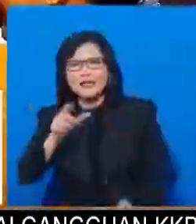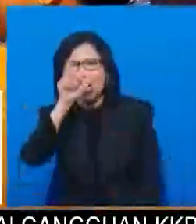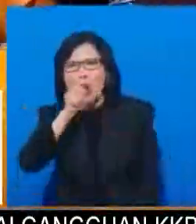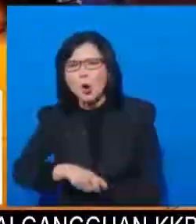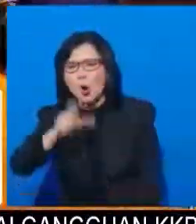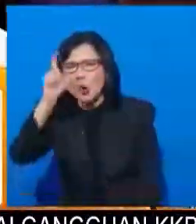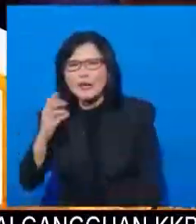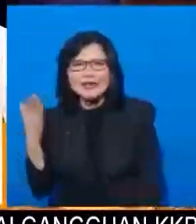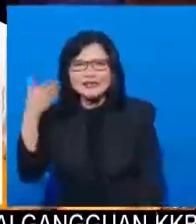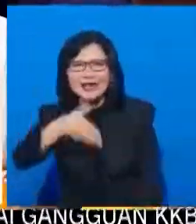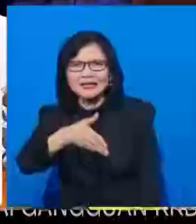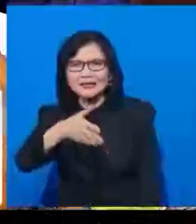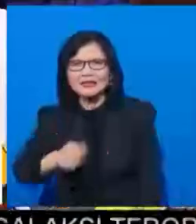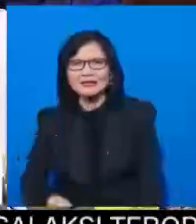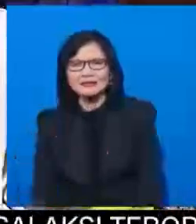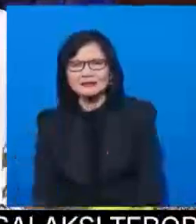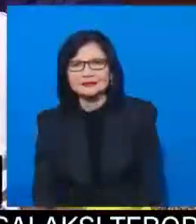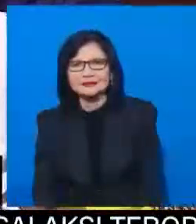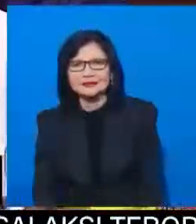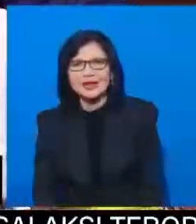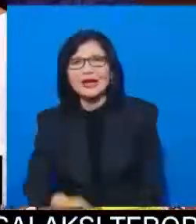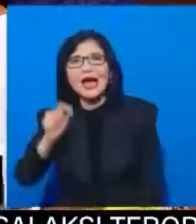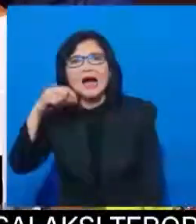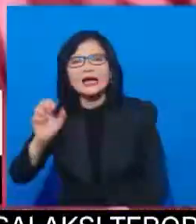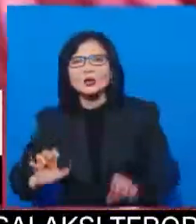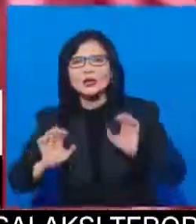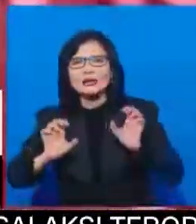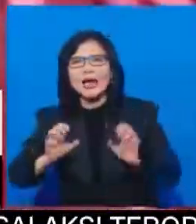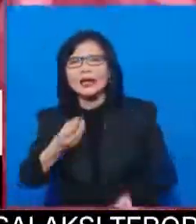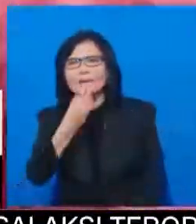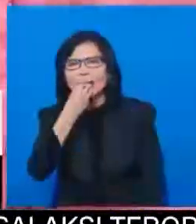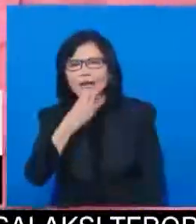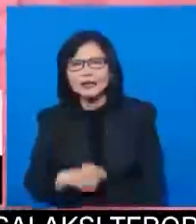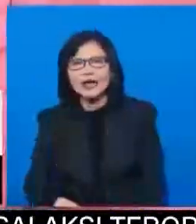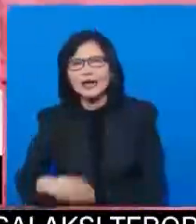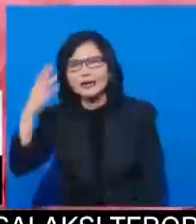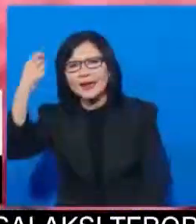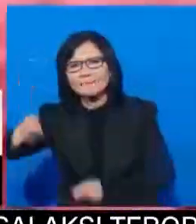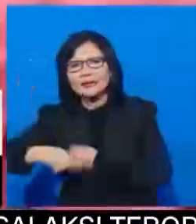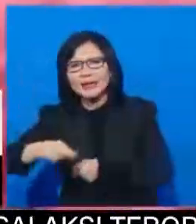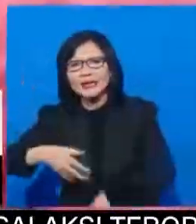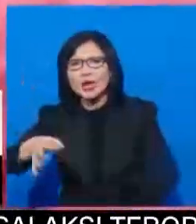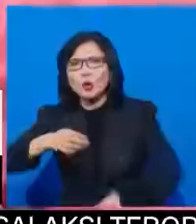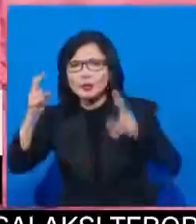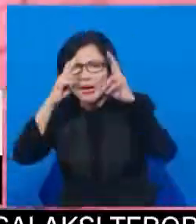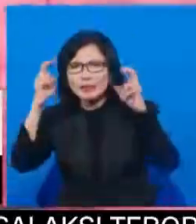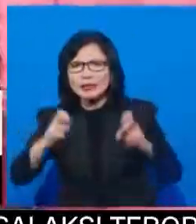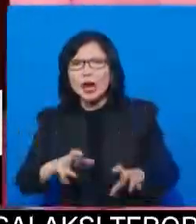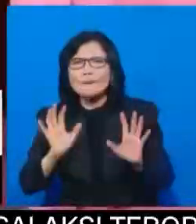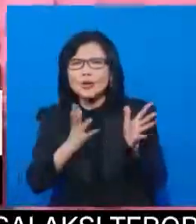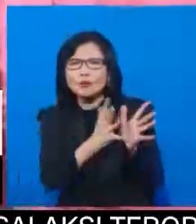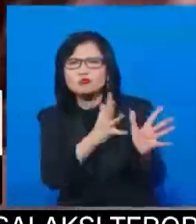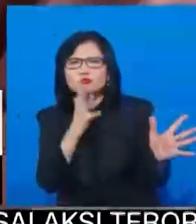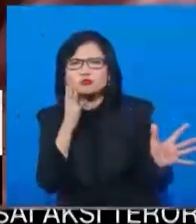gerakan pangan murah yang digelar oleh Dinas Ketahanan Pangan dan Pertanian Kota Kediri. Ratusan lansia dan juga ibu-ibu ini